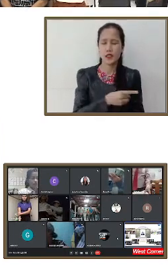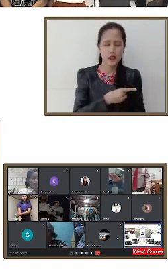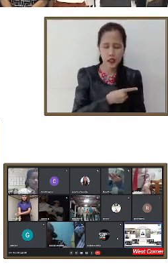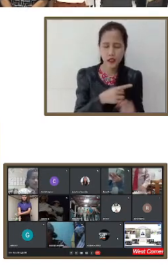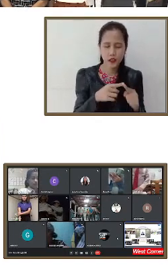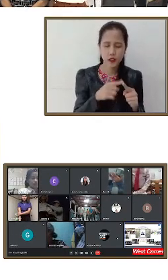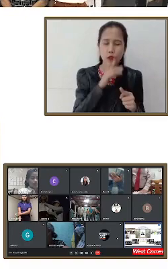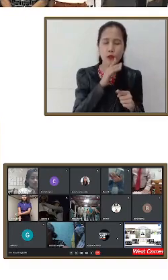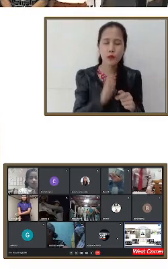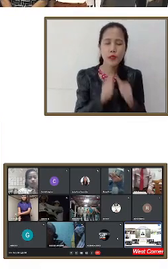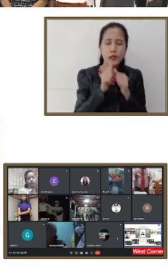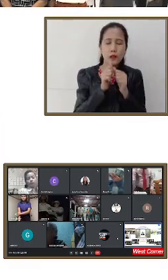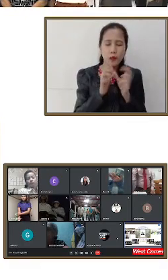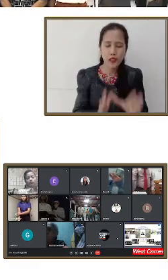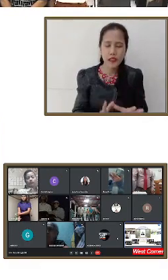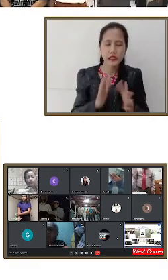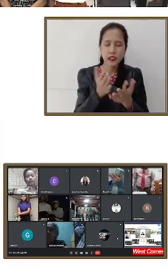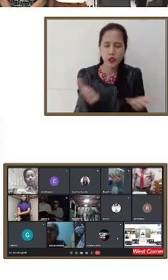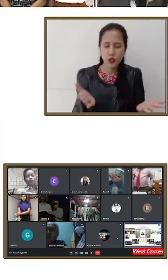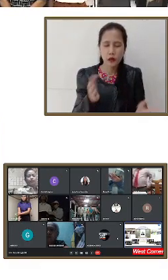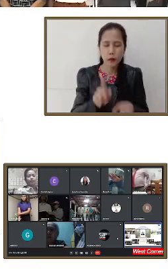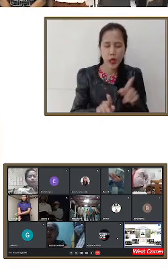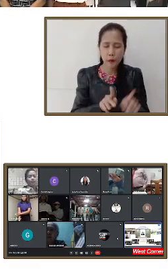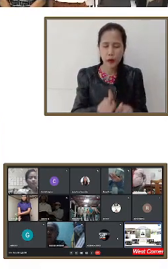this evening. Please guide me.